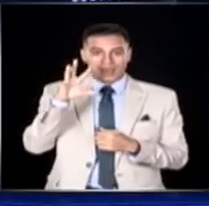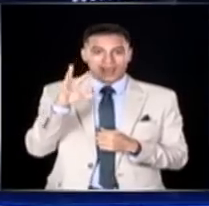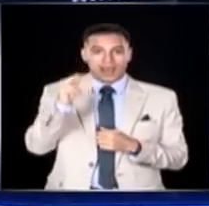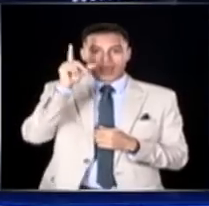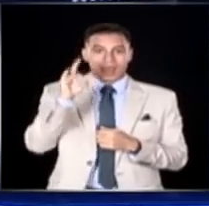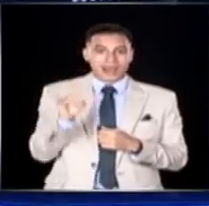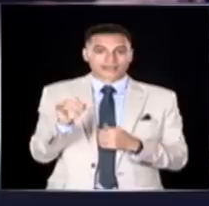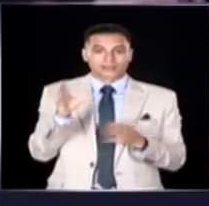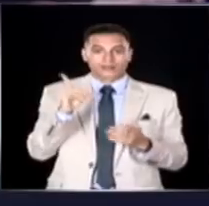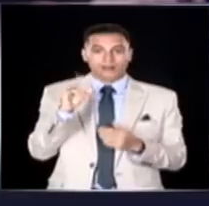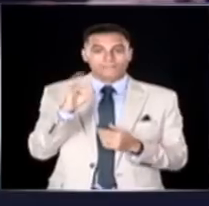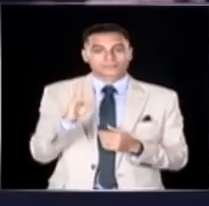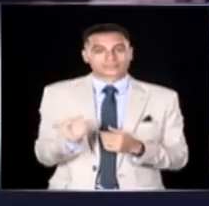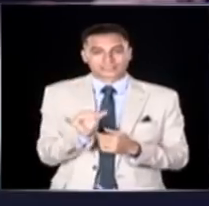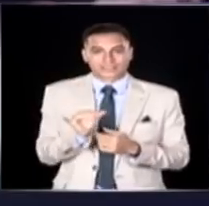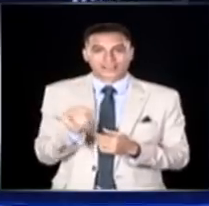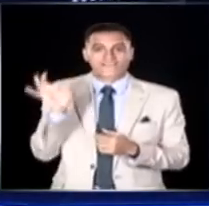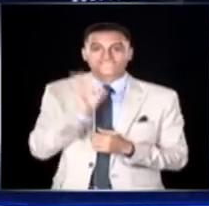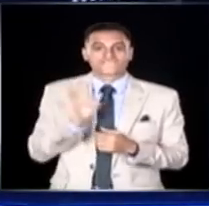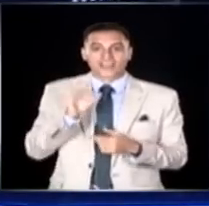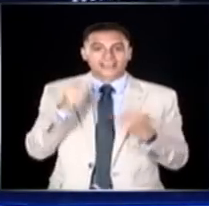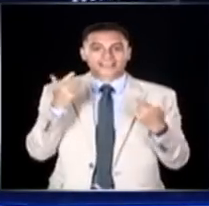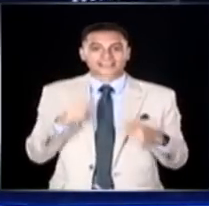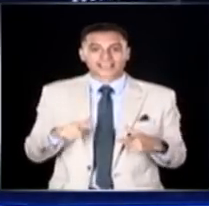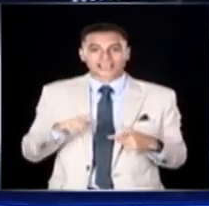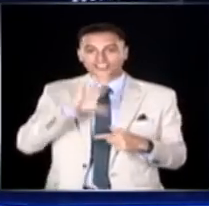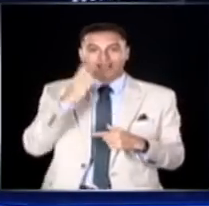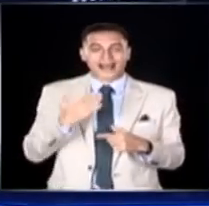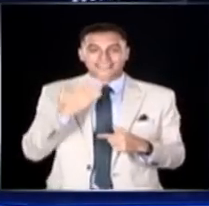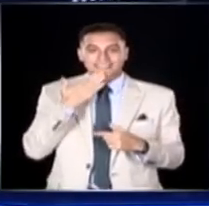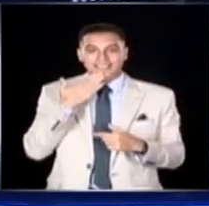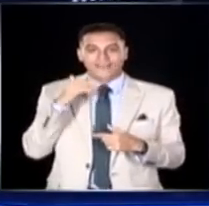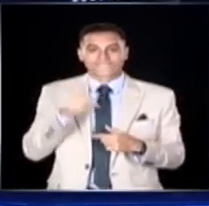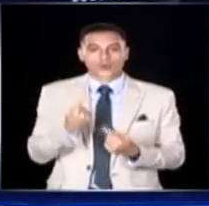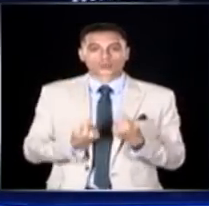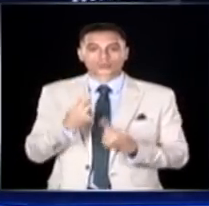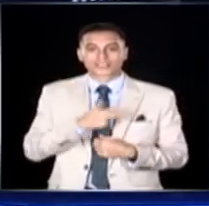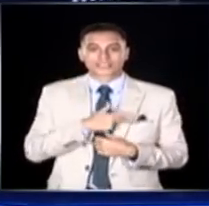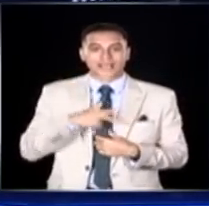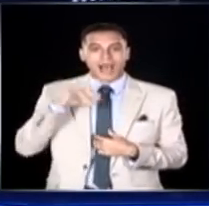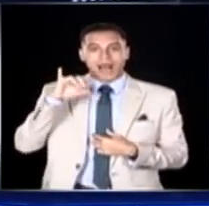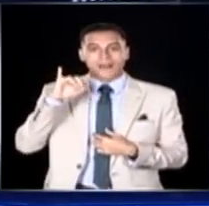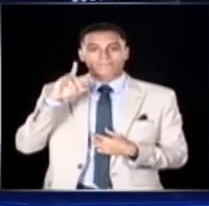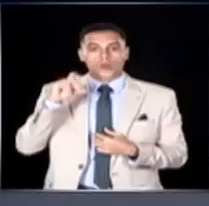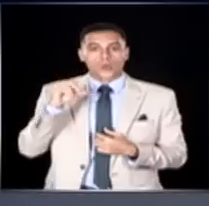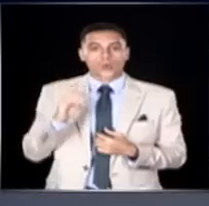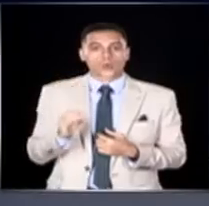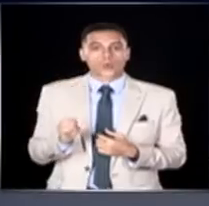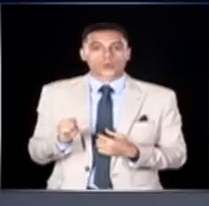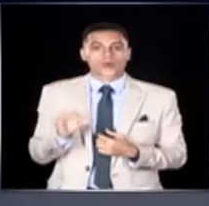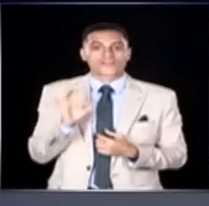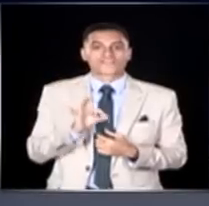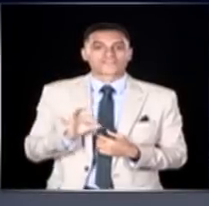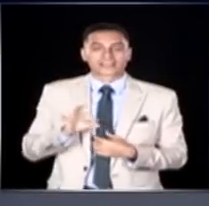هاني رمزي. في اي من دول جنوب شرق اسيا تقع جزر المالوكو؟ جنوب شرق